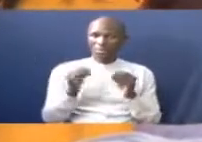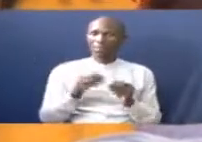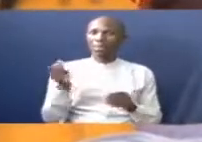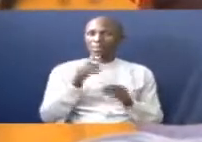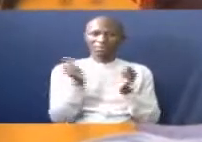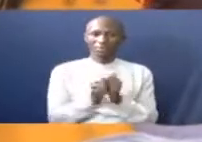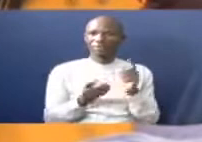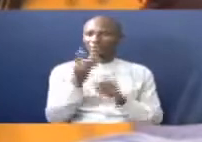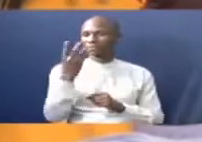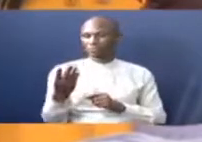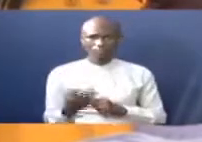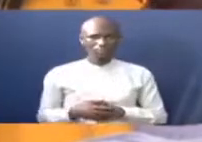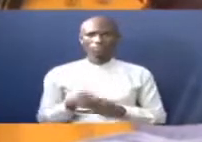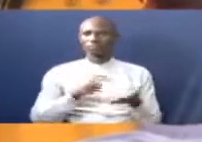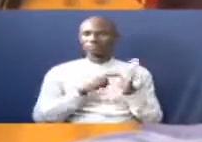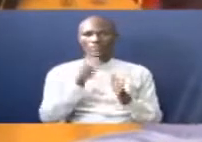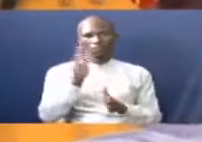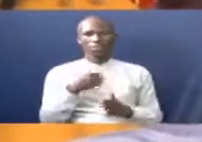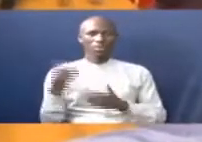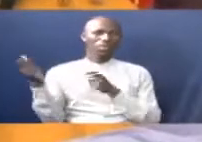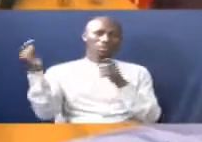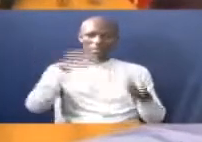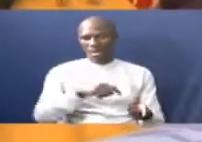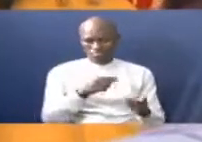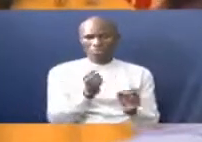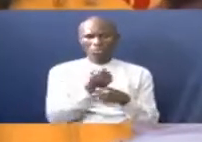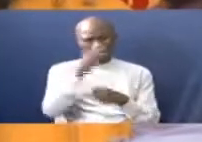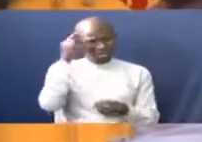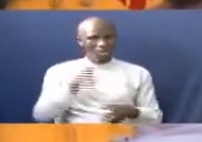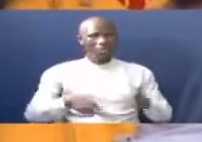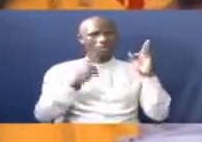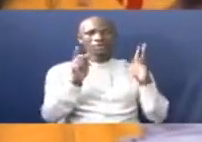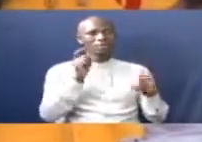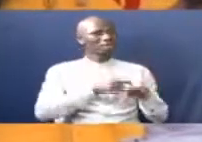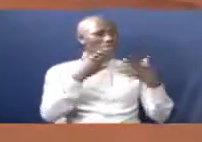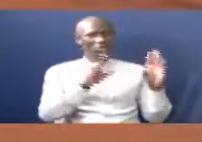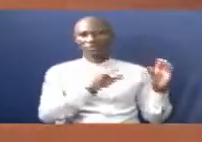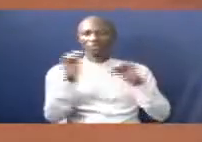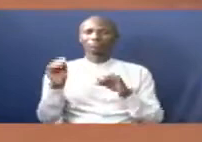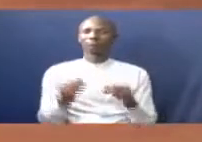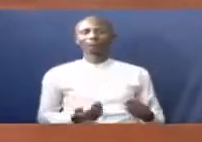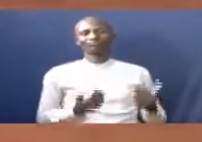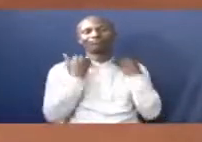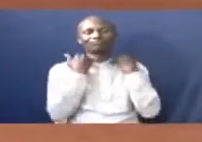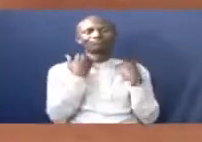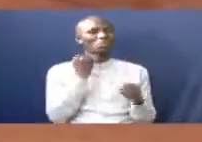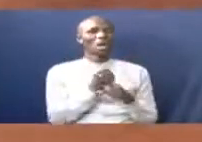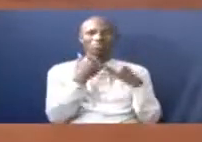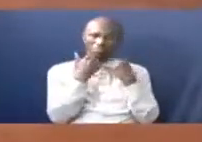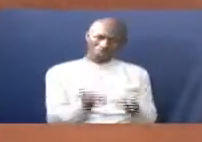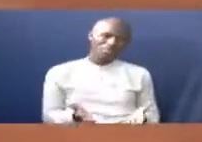we kumi, matukuana. Contractor ile kwithe abikita muone kwiki alami na kuma ta umabubu agitio komanda ndo waiza kwika nginono